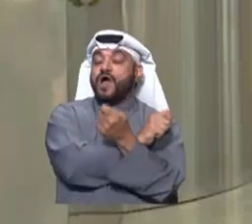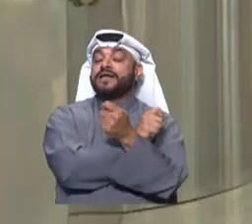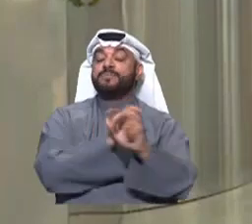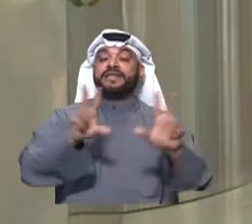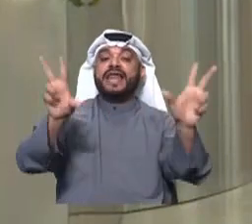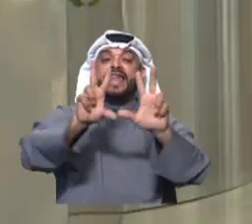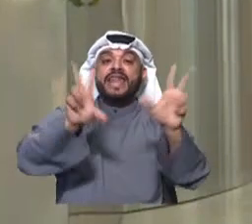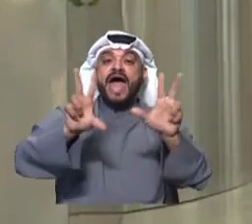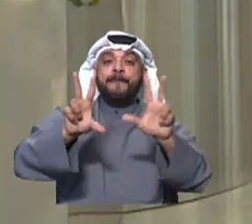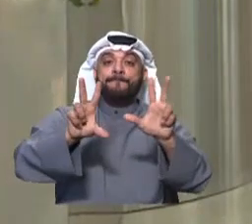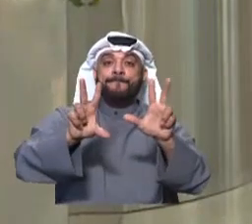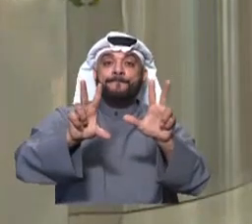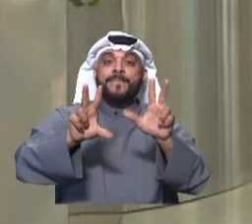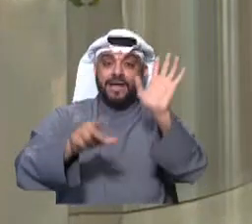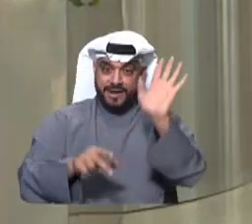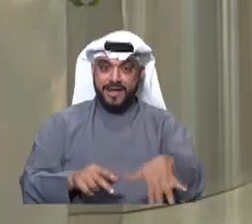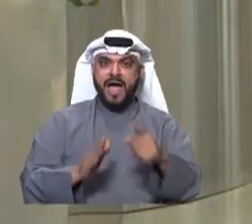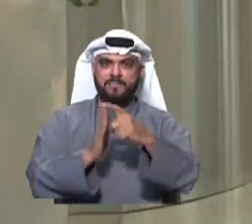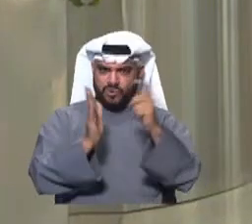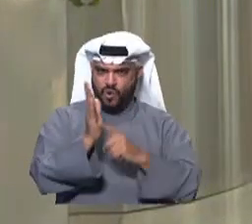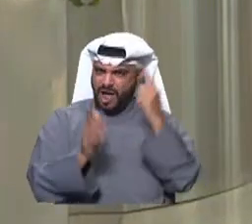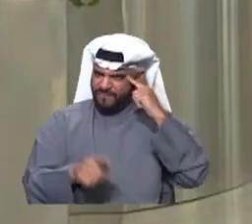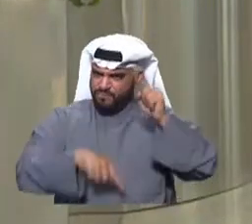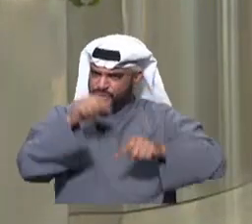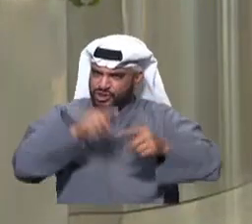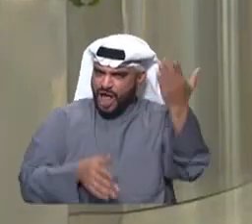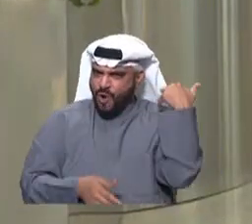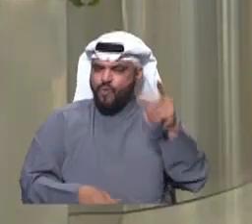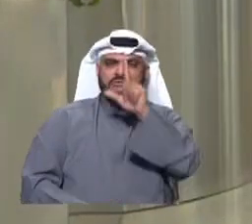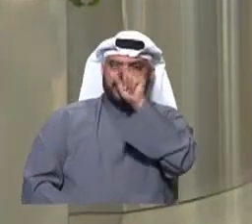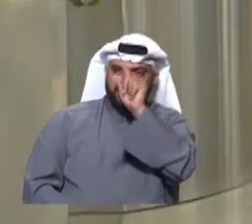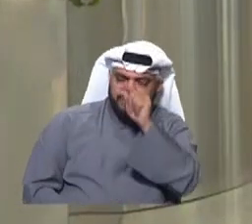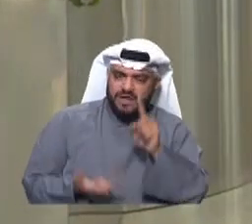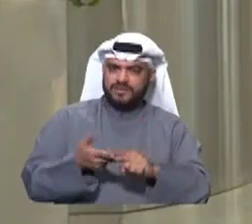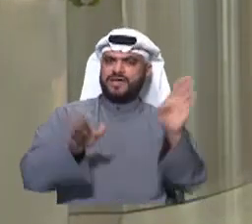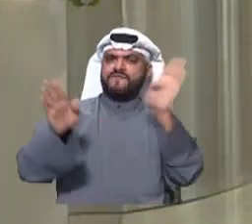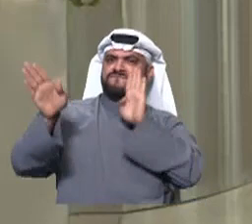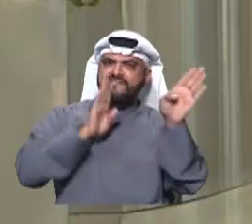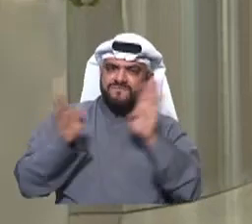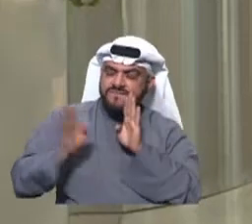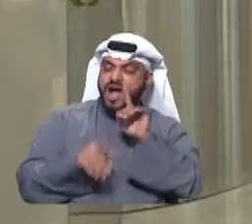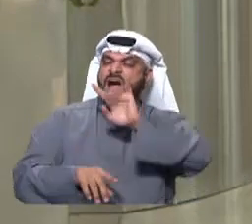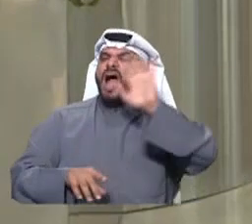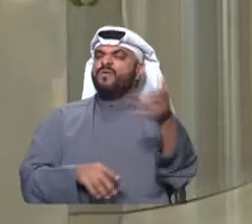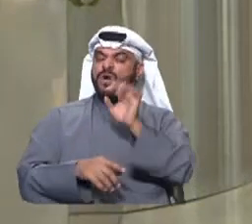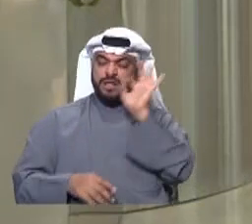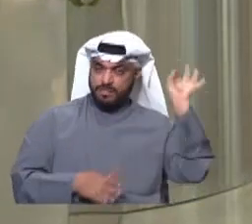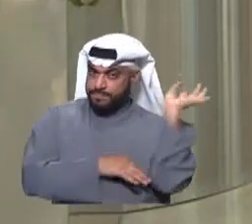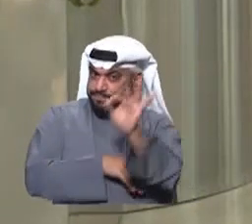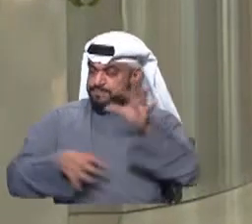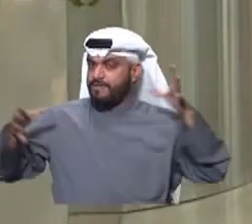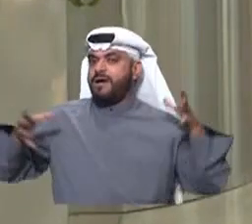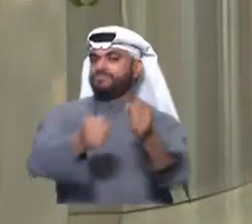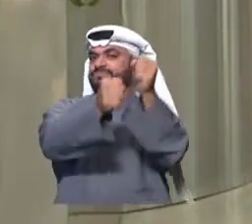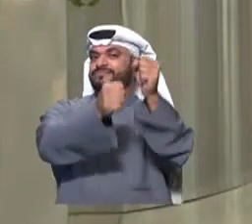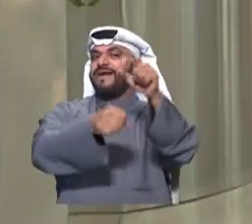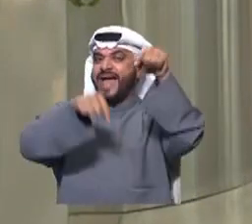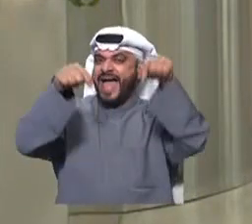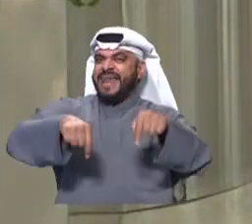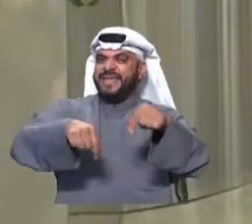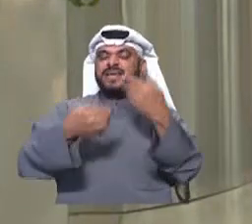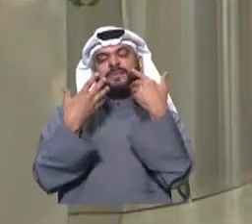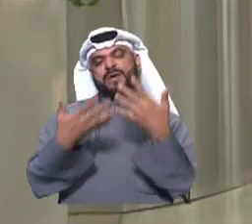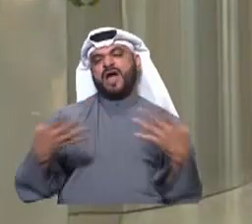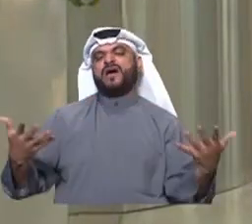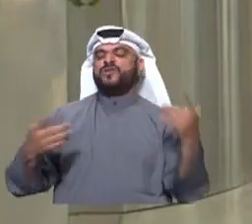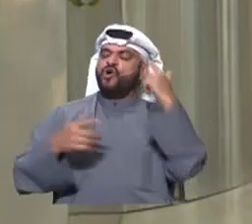والمسموع، واللي شهد العديد من النقاشات، وأيضا لكي يكون بقالب يعطي الكثير من